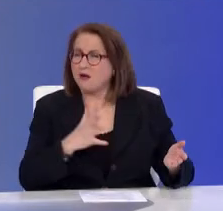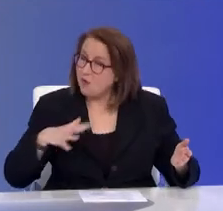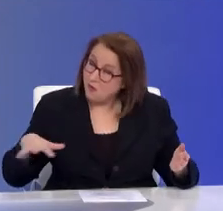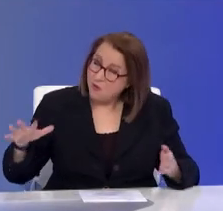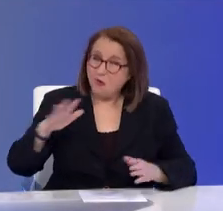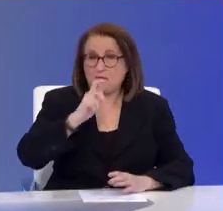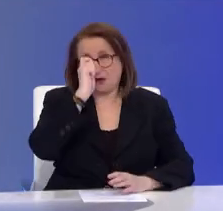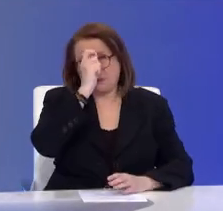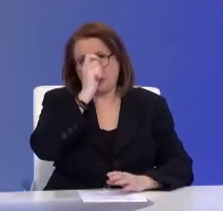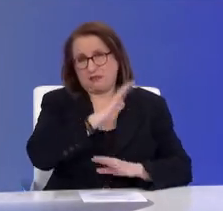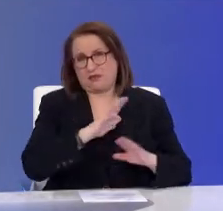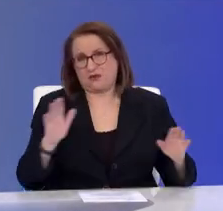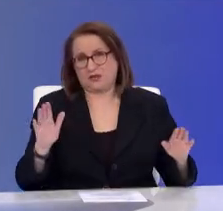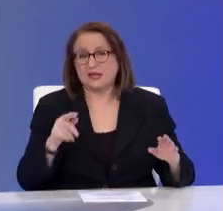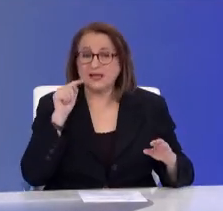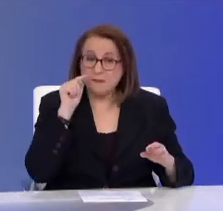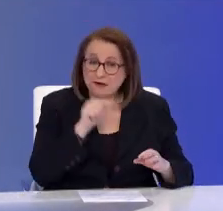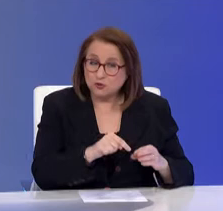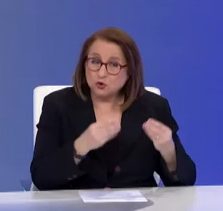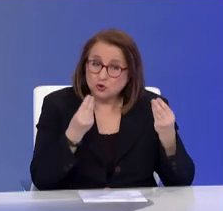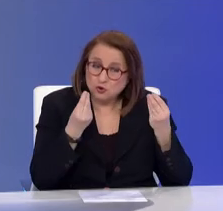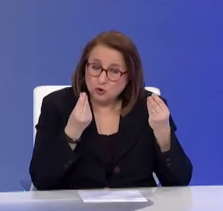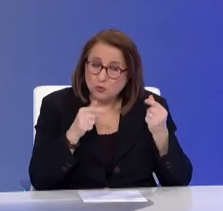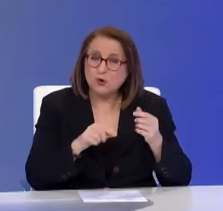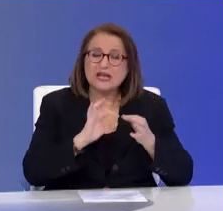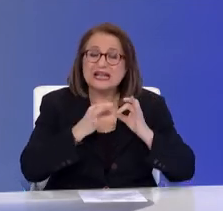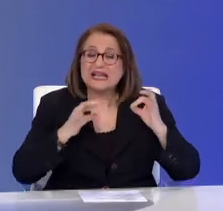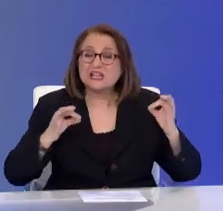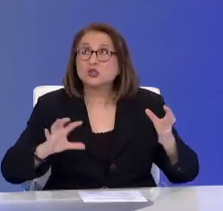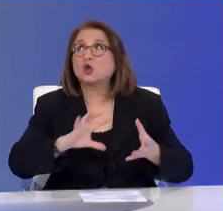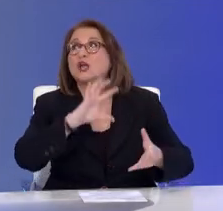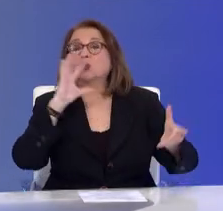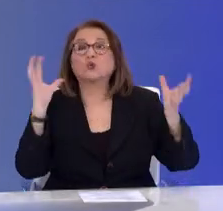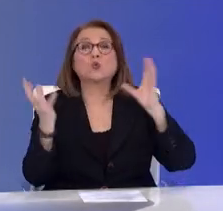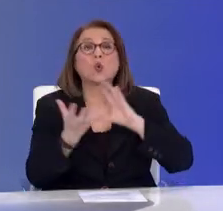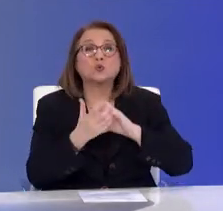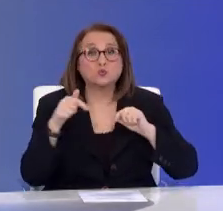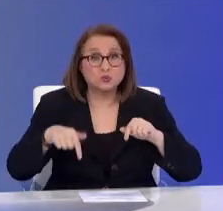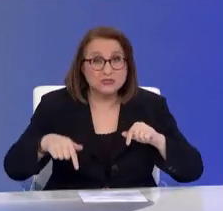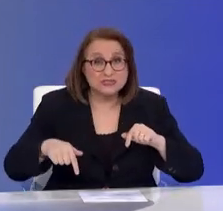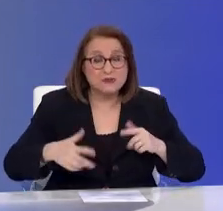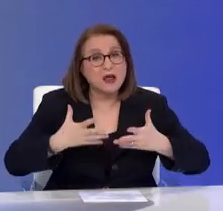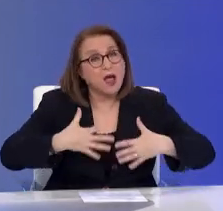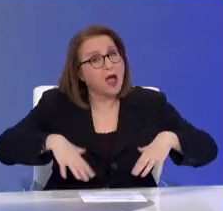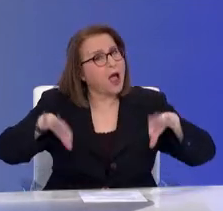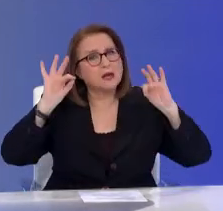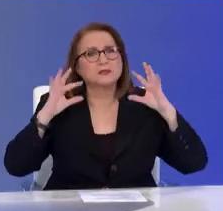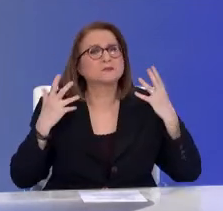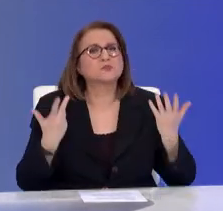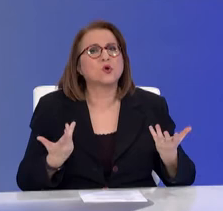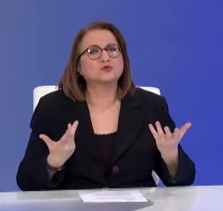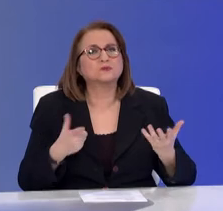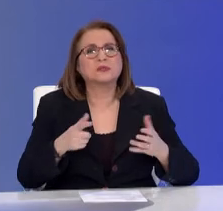αυτών, η ιστορία του κόσμου σήμερα ξεκινάει με τα κατορθώματα